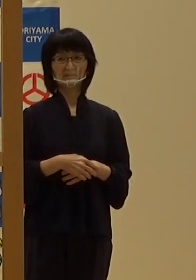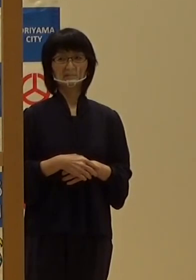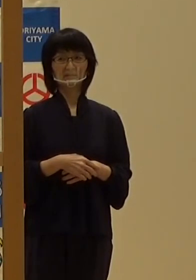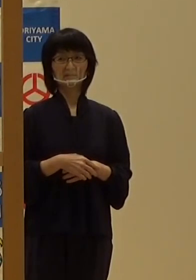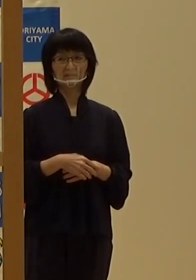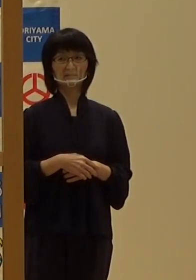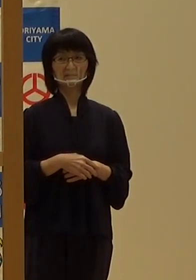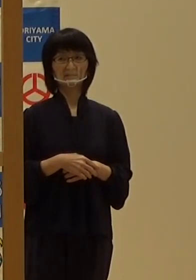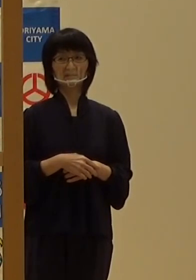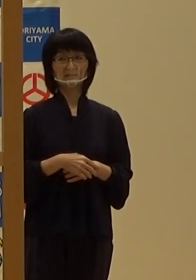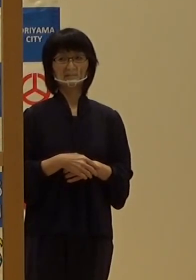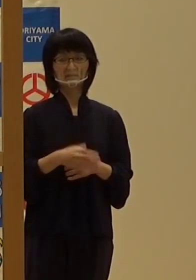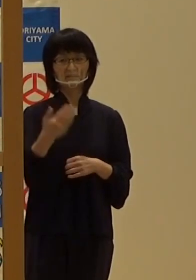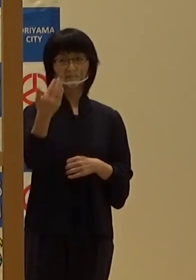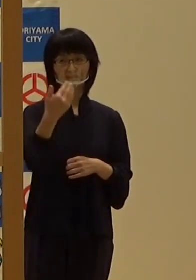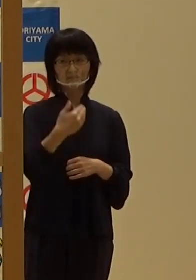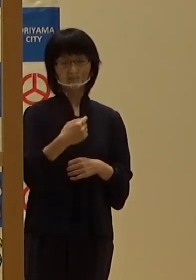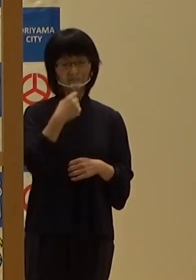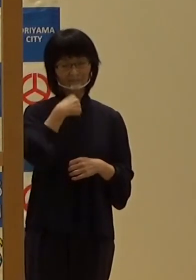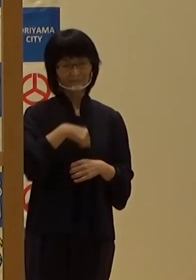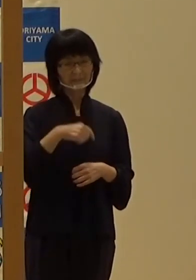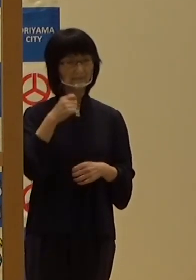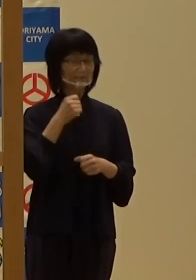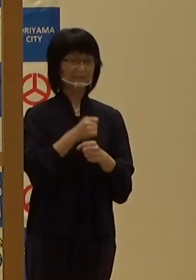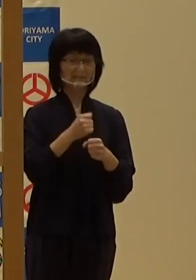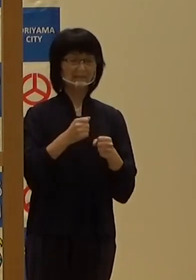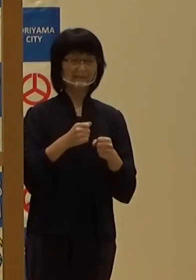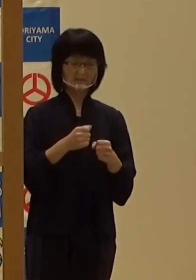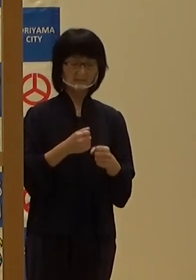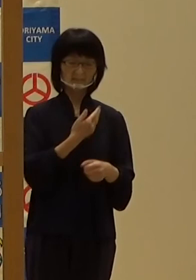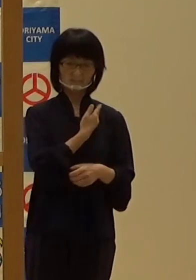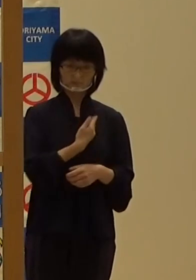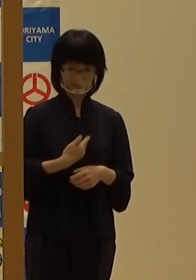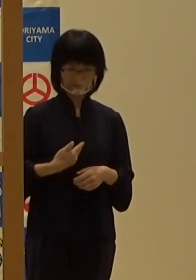ちょっと納得できないんですけど、しょうがないですね。